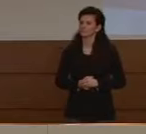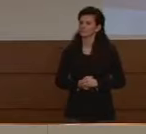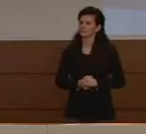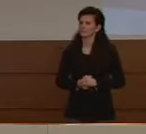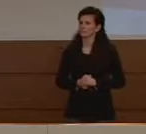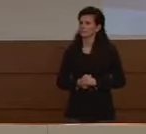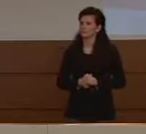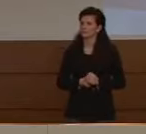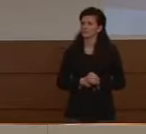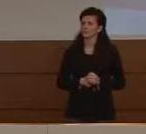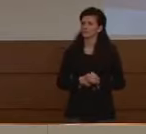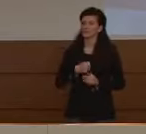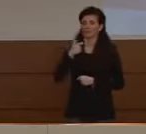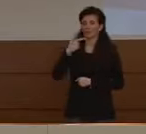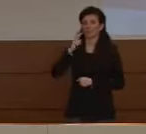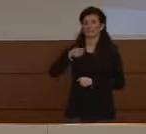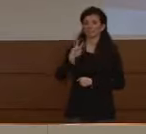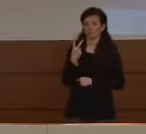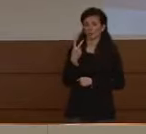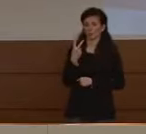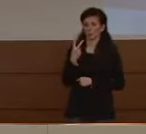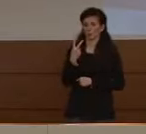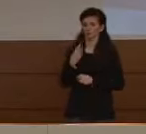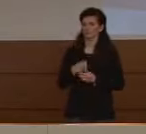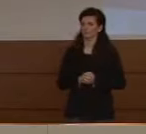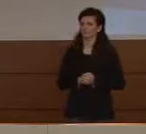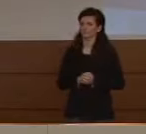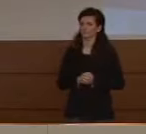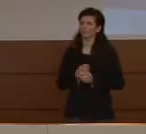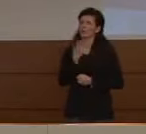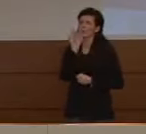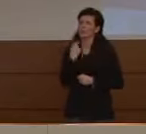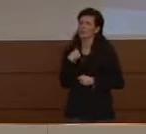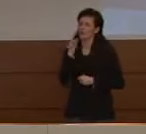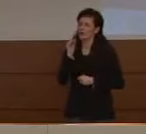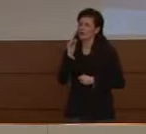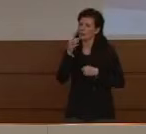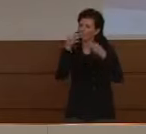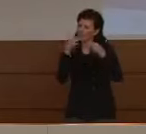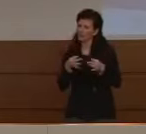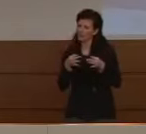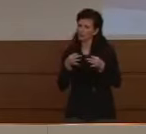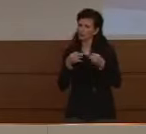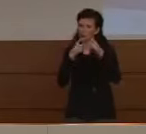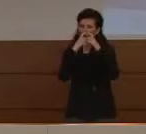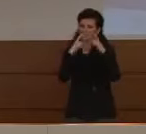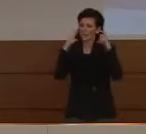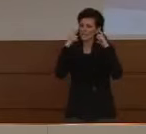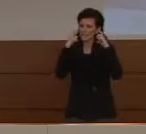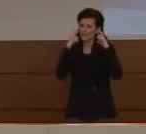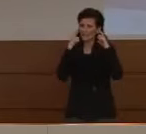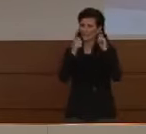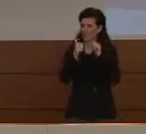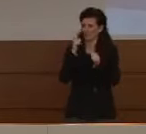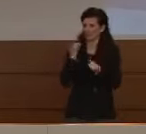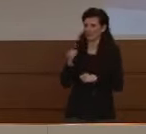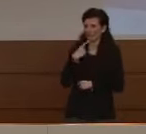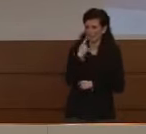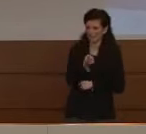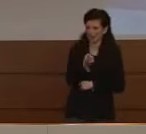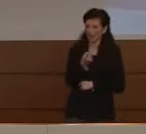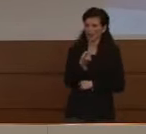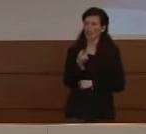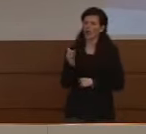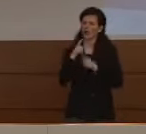buonasera daniele petraroli tg2 innanzitutto una precisazione sulle mascherine di cui già detto prima e ha detto